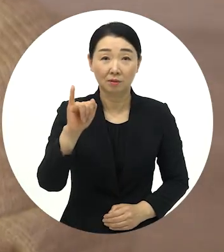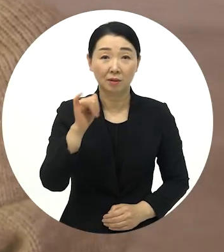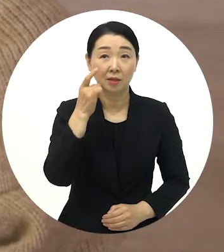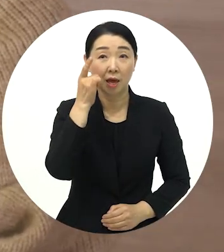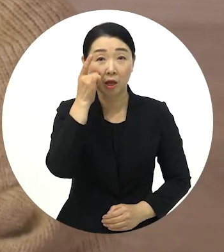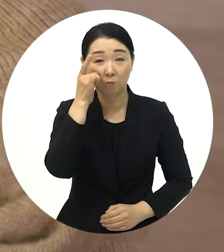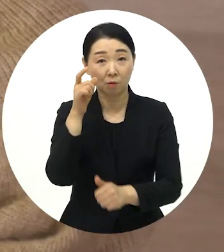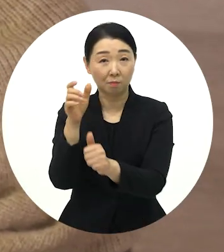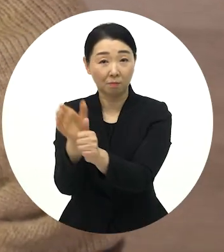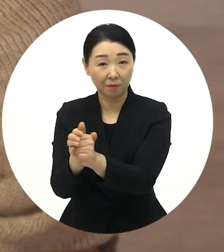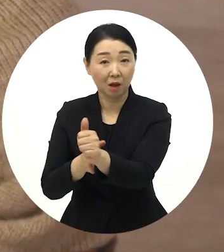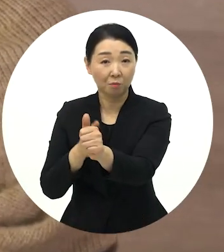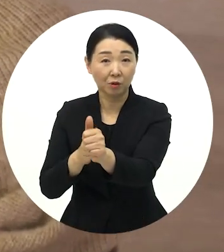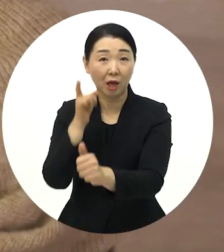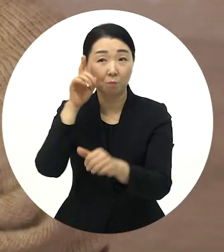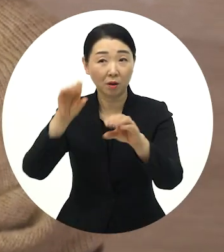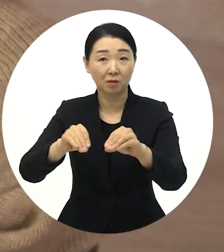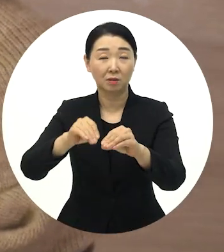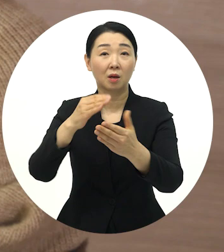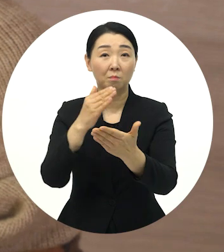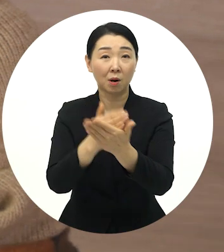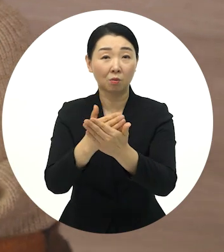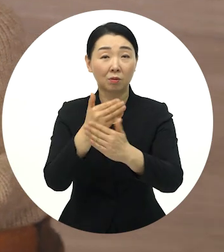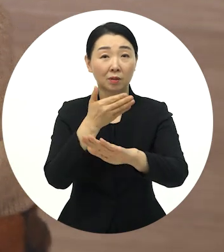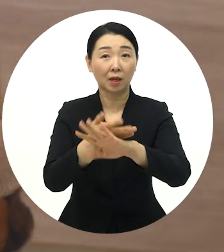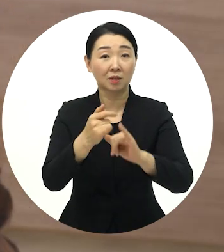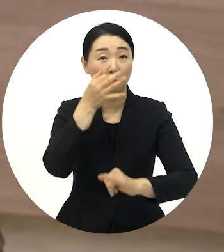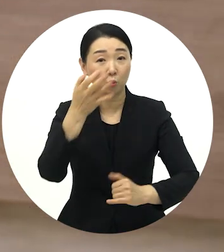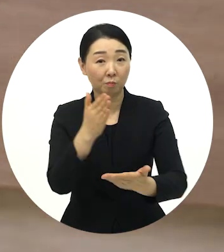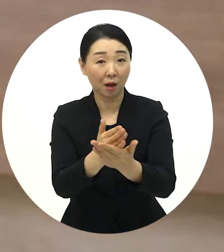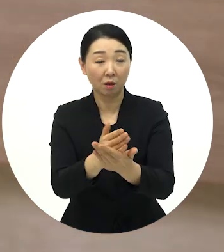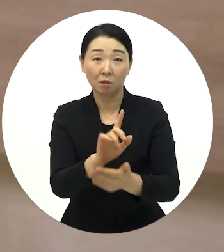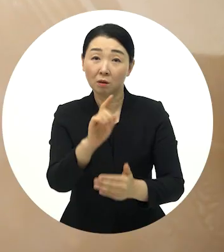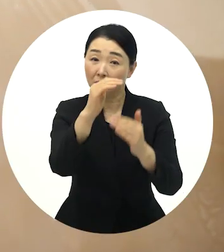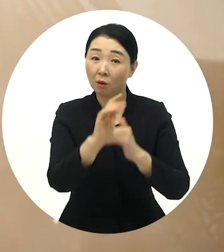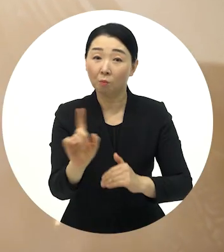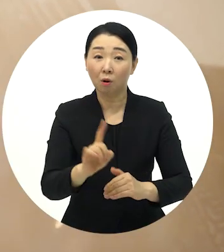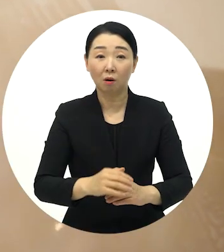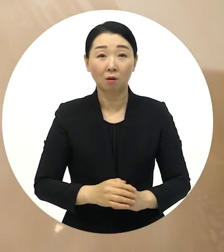언니 내 핸드폰 좀 맡아줘. 핸드폰 끄지 말고 아무한테도 주면 안 돼? 이게 뭐야?